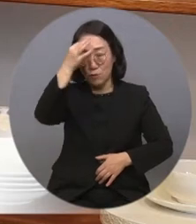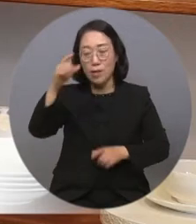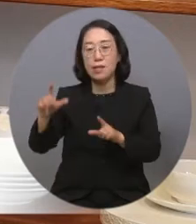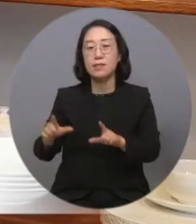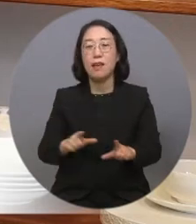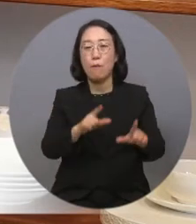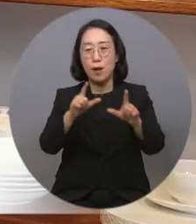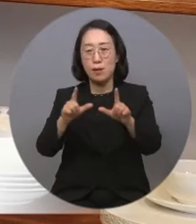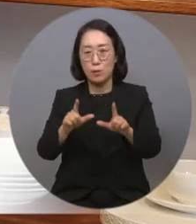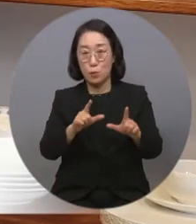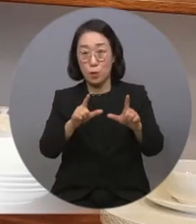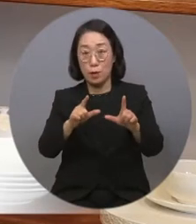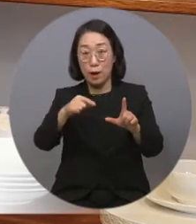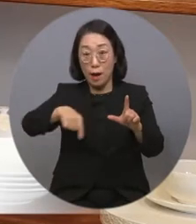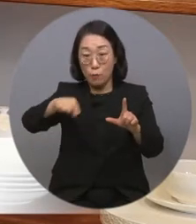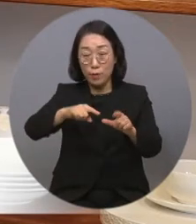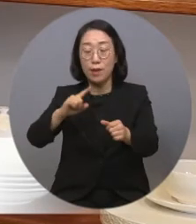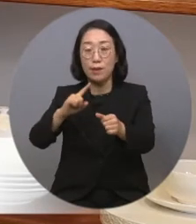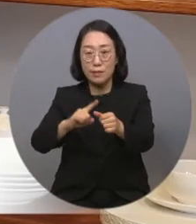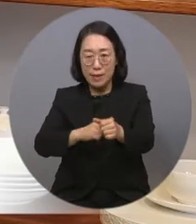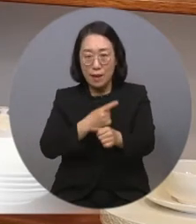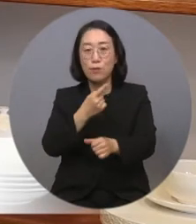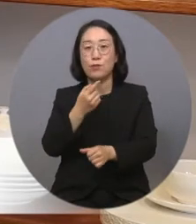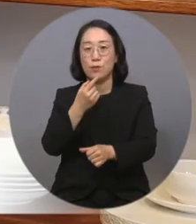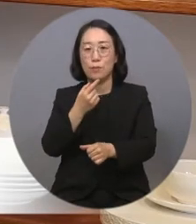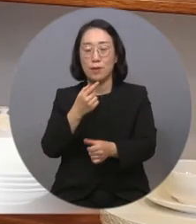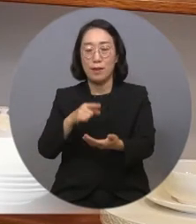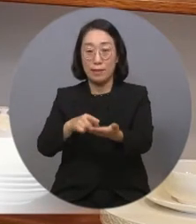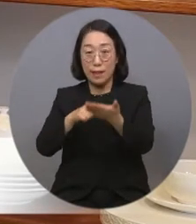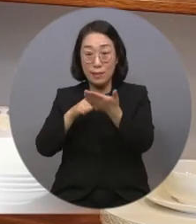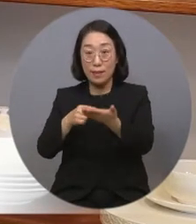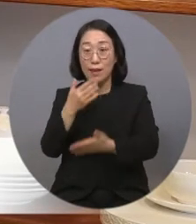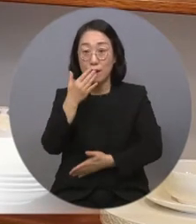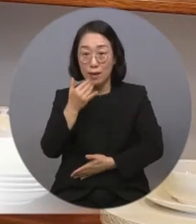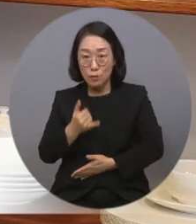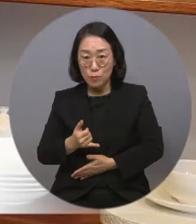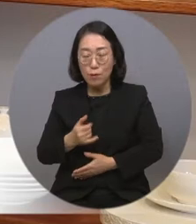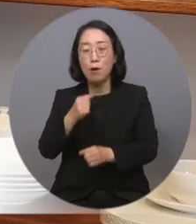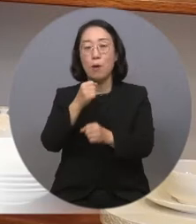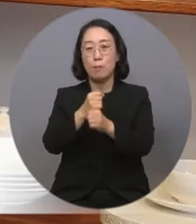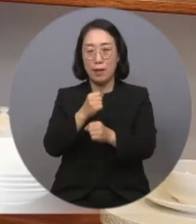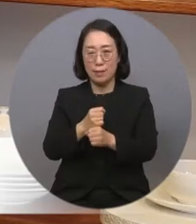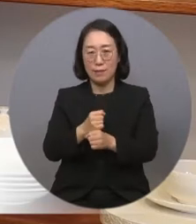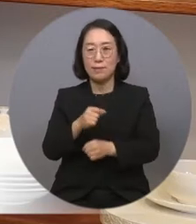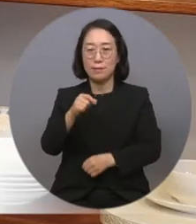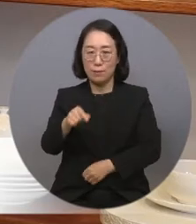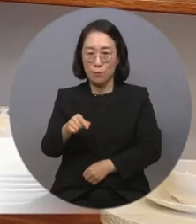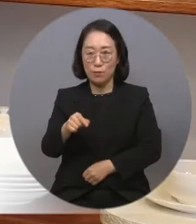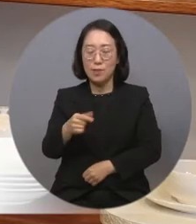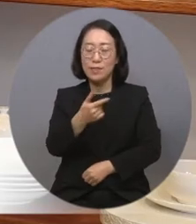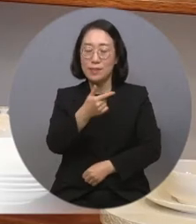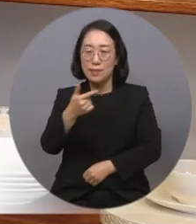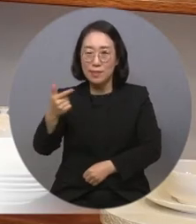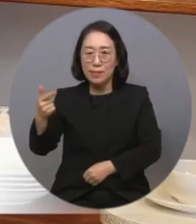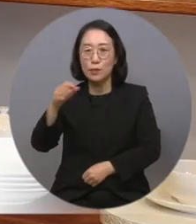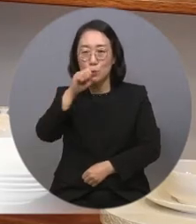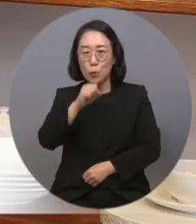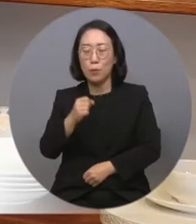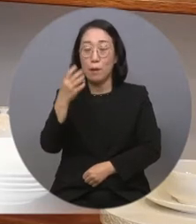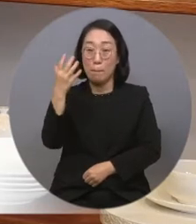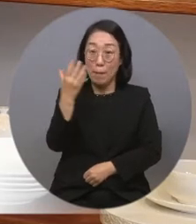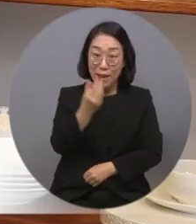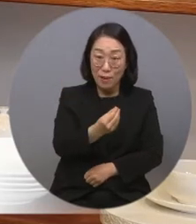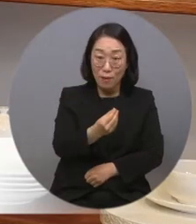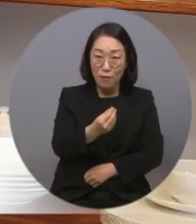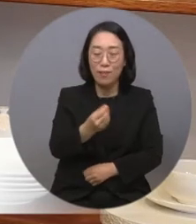아주 자연스럽게 자리 잡을 수 있는 그러한 예술로서도 만들어질 수 있는 부분도 아주 큰 매력이라고 생각합니다.